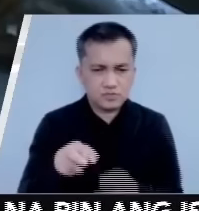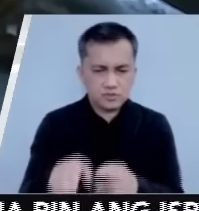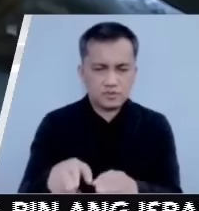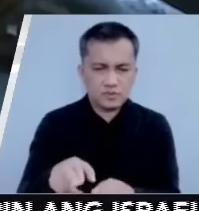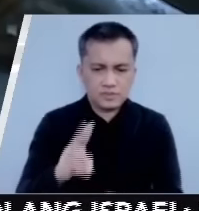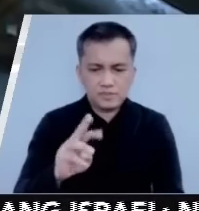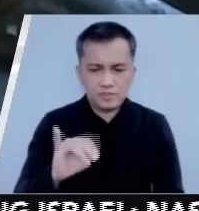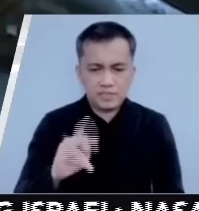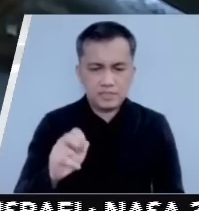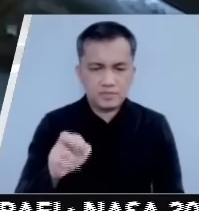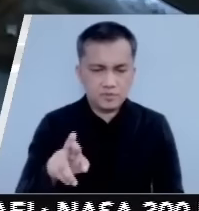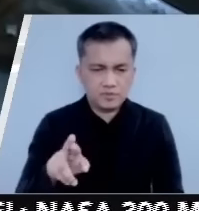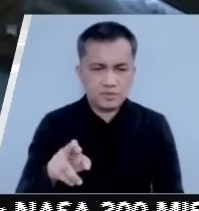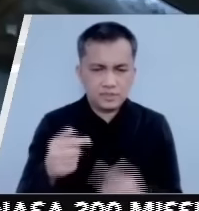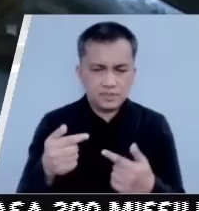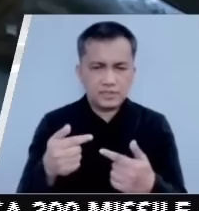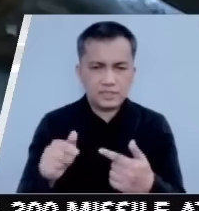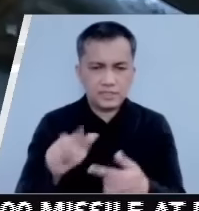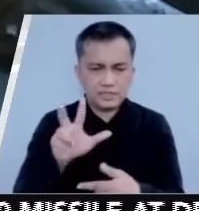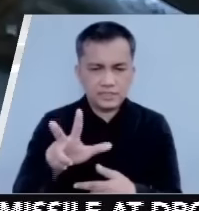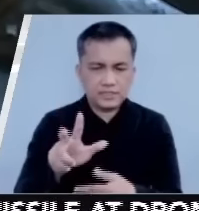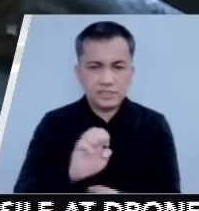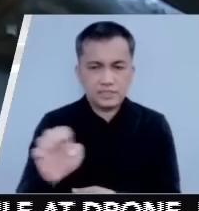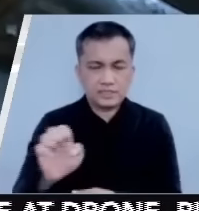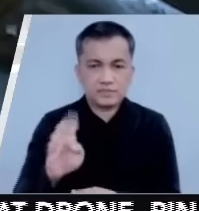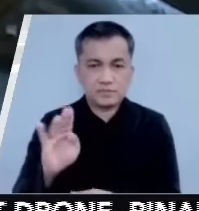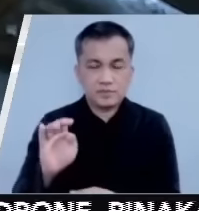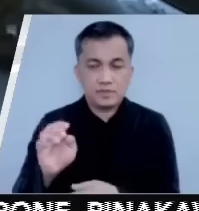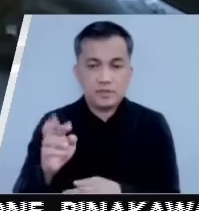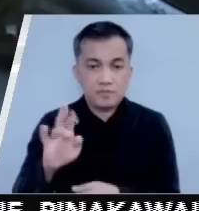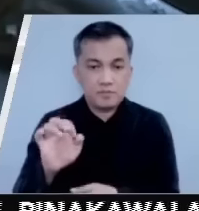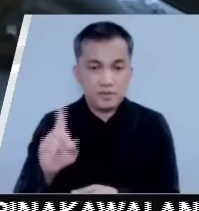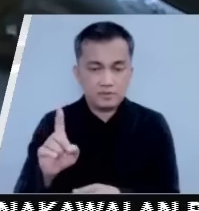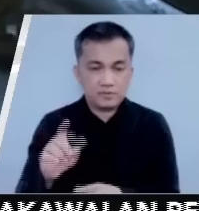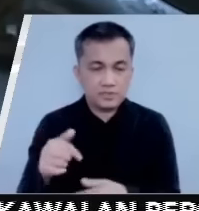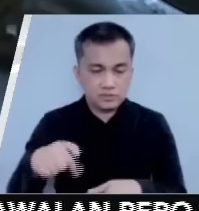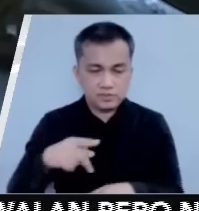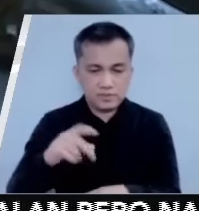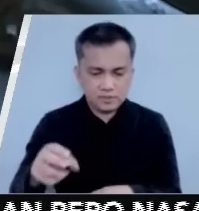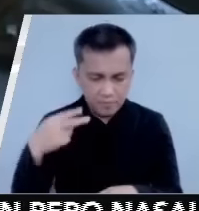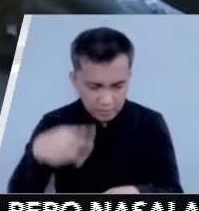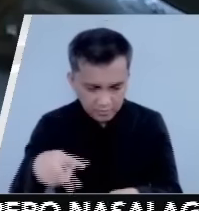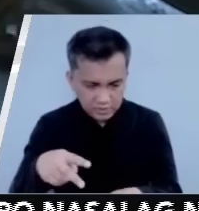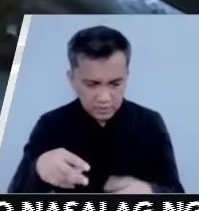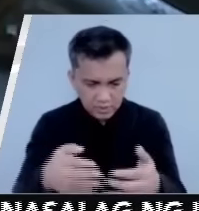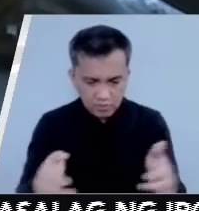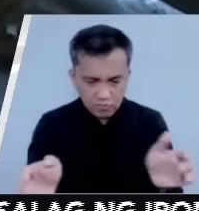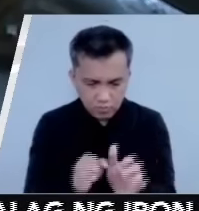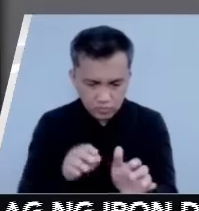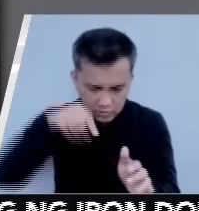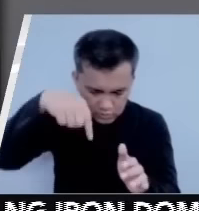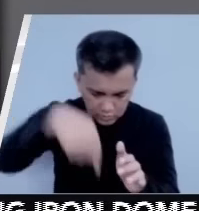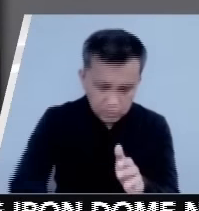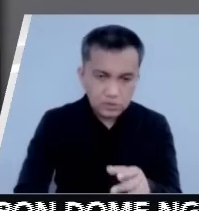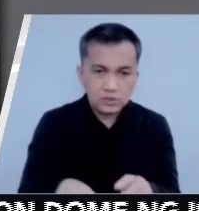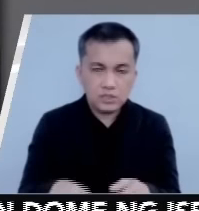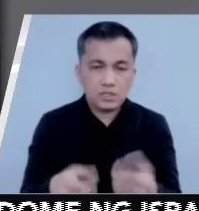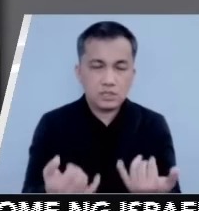Base Gate 3 eastbound lane dito nga sa Pasay. Ito'y matapos may makitang malalim na butas sa kalsada ngayong araw.